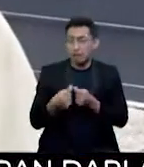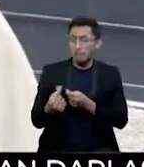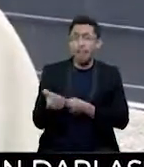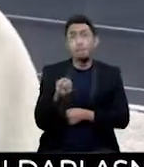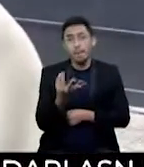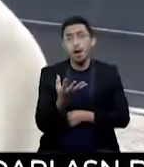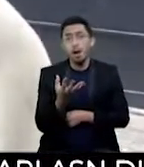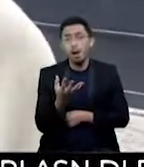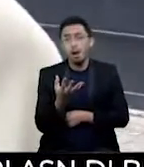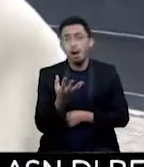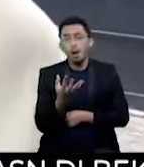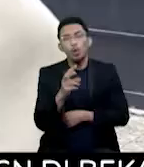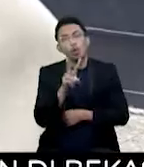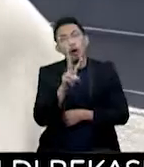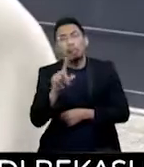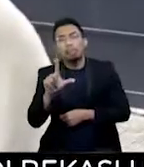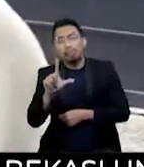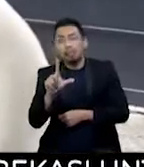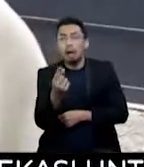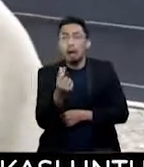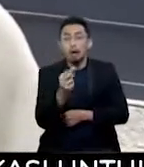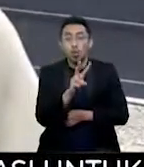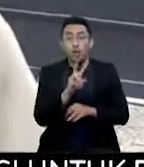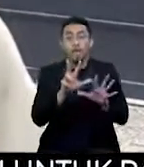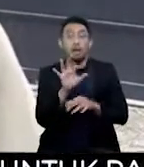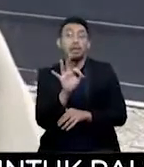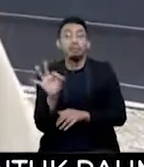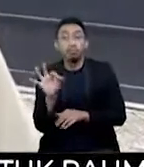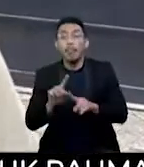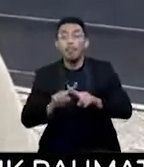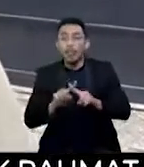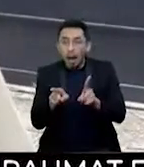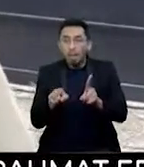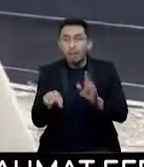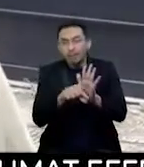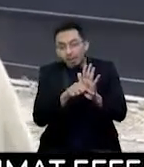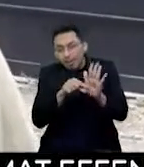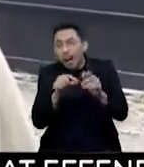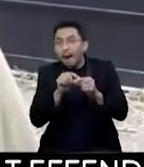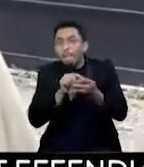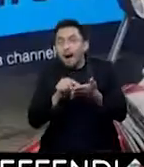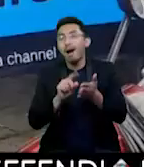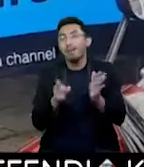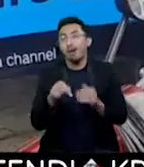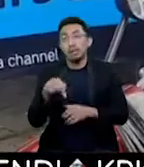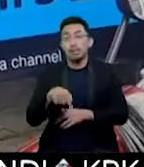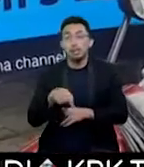liter 28. 28 ribu. Ini 1 liter? Ini 1 liter